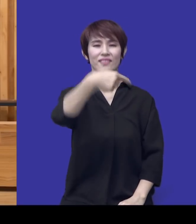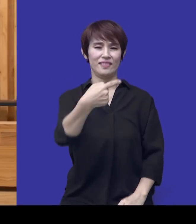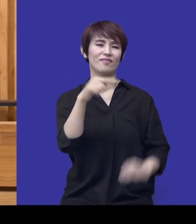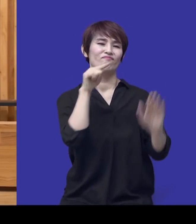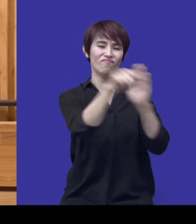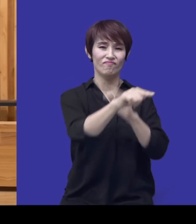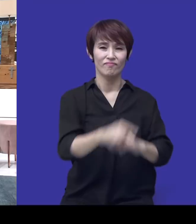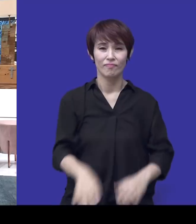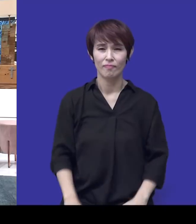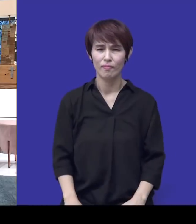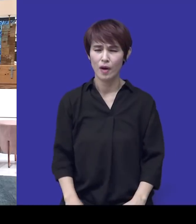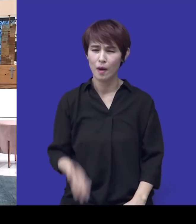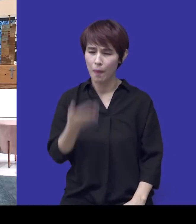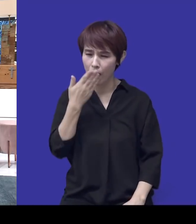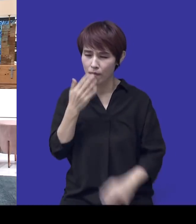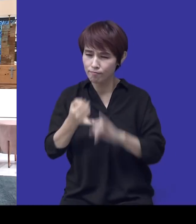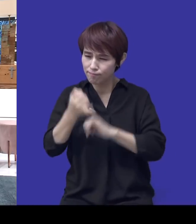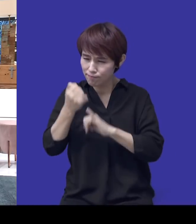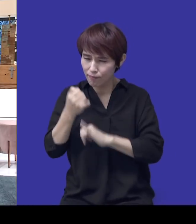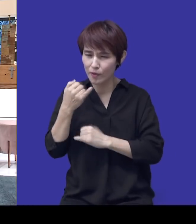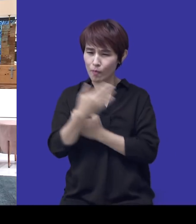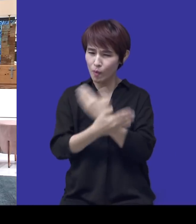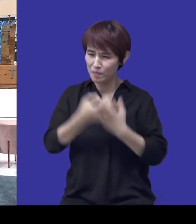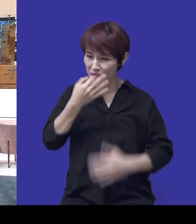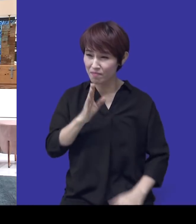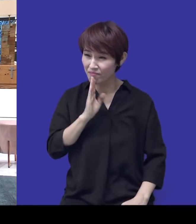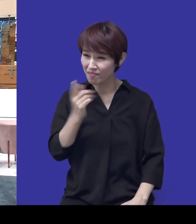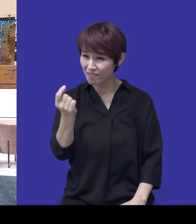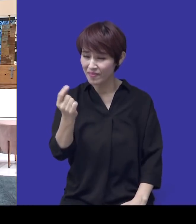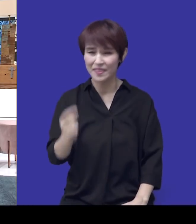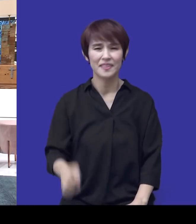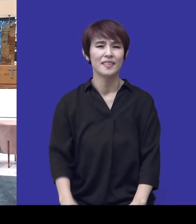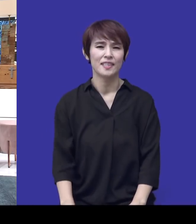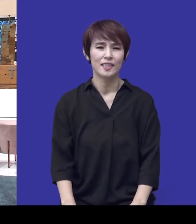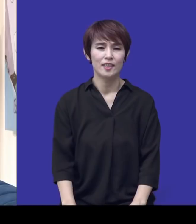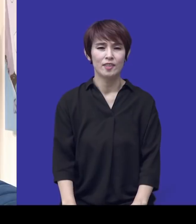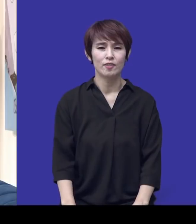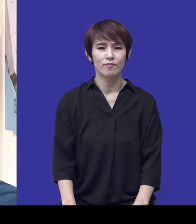야유어 갔겠네요. 그러니까. 네, 저는